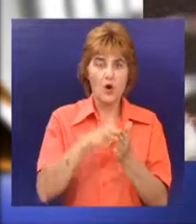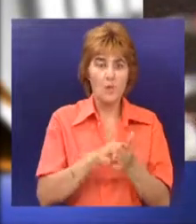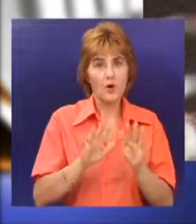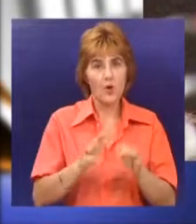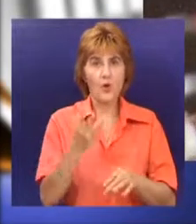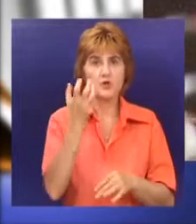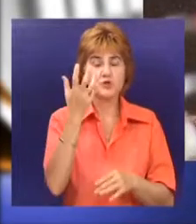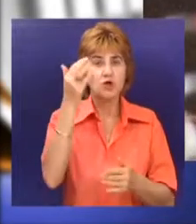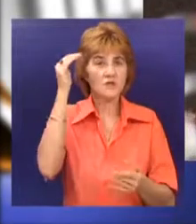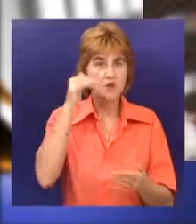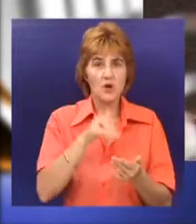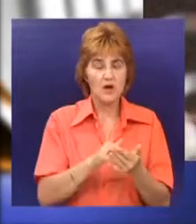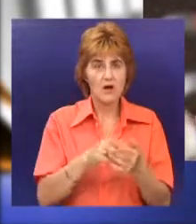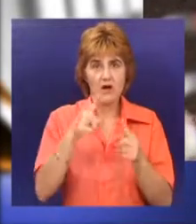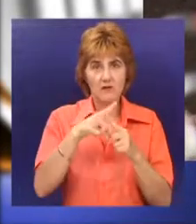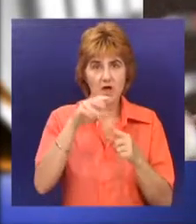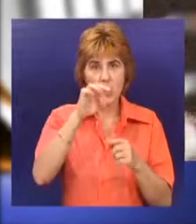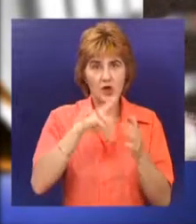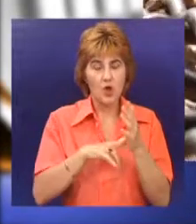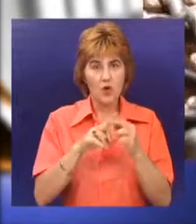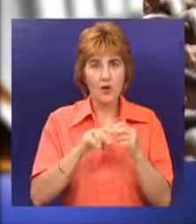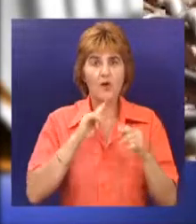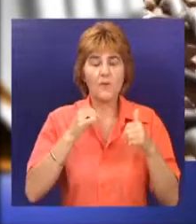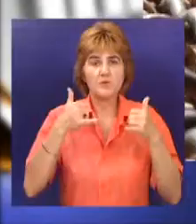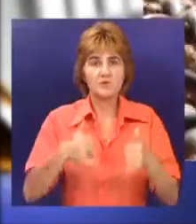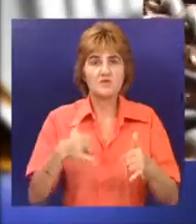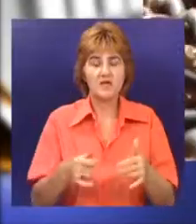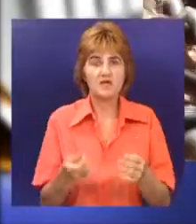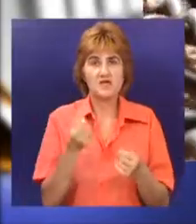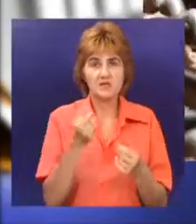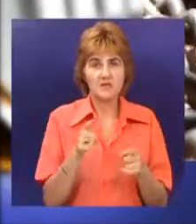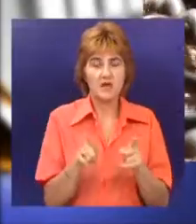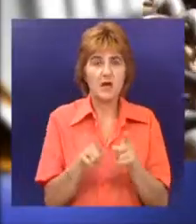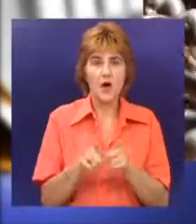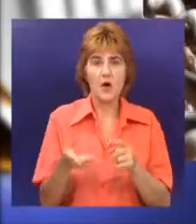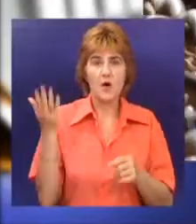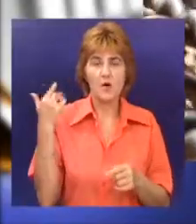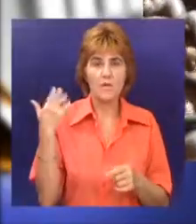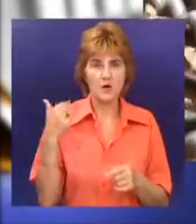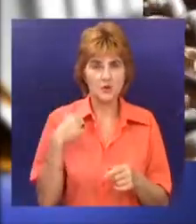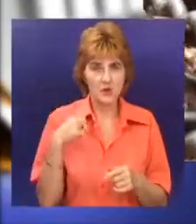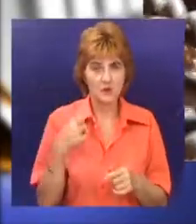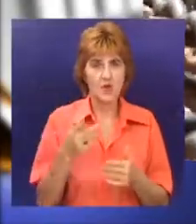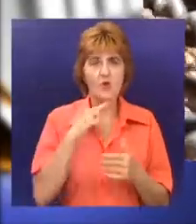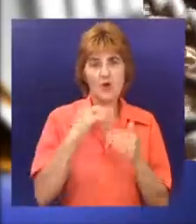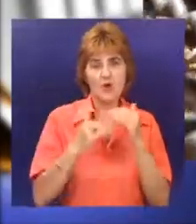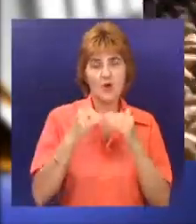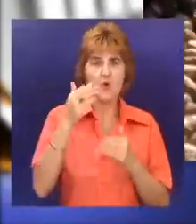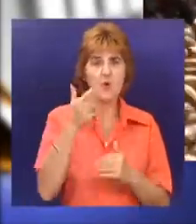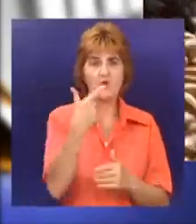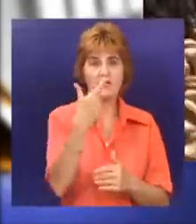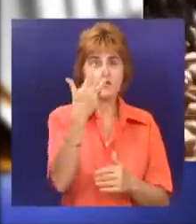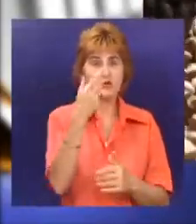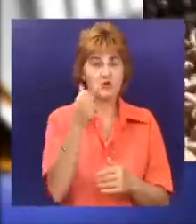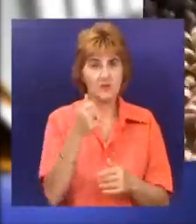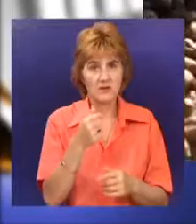barem 400.000 tona pšenice i to po sadašnjoj tržišnoj ceni prošlogodišnjeg roda koja se kreće iznad 24